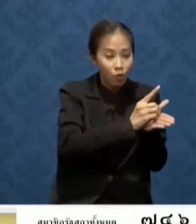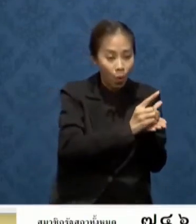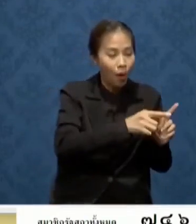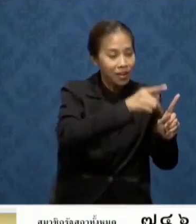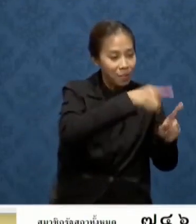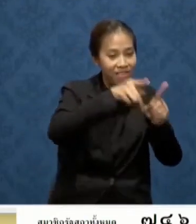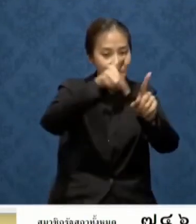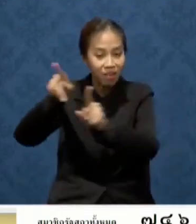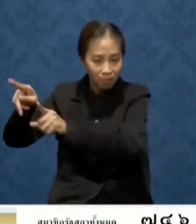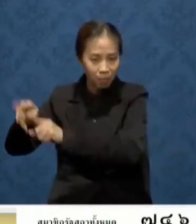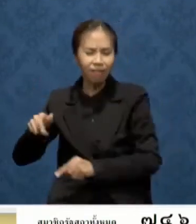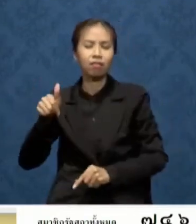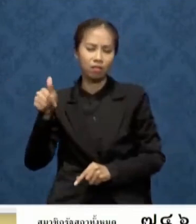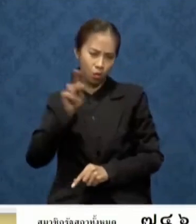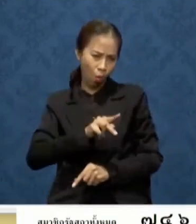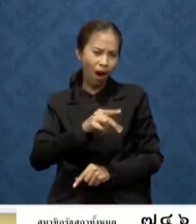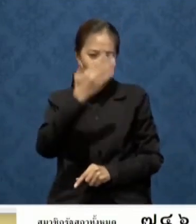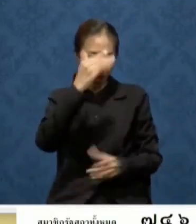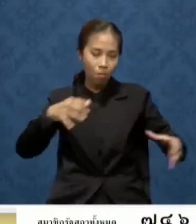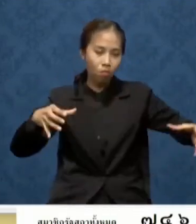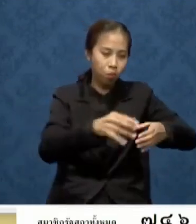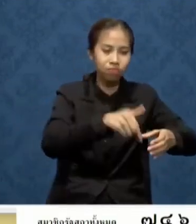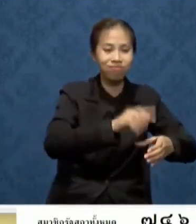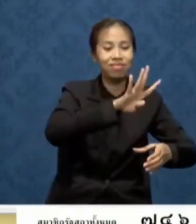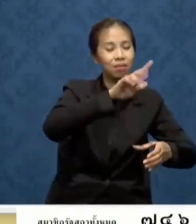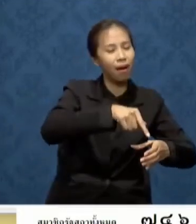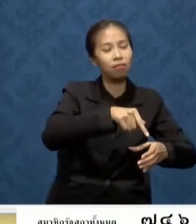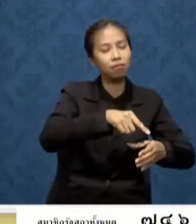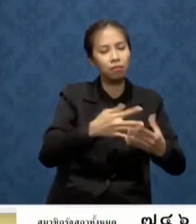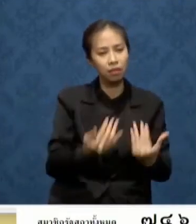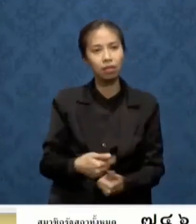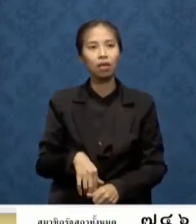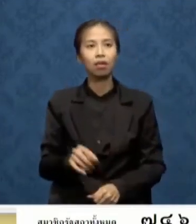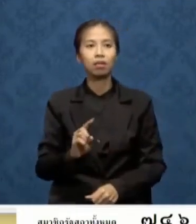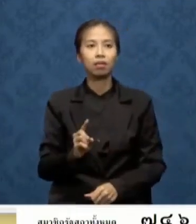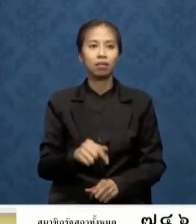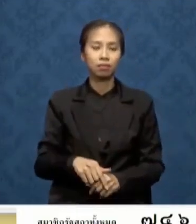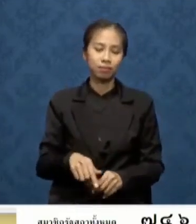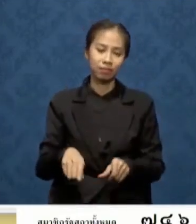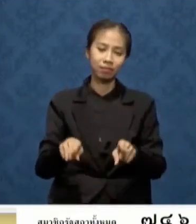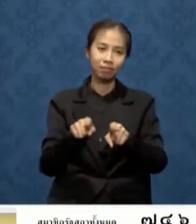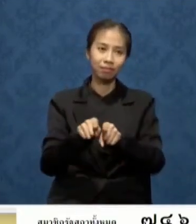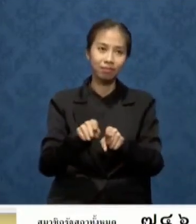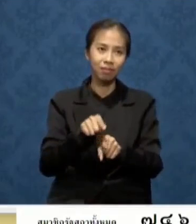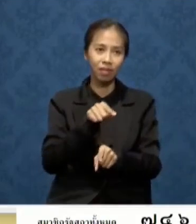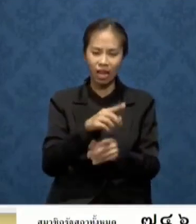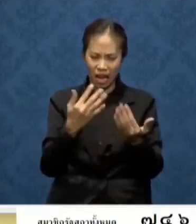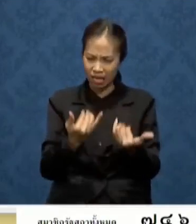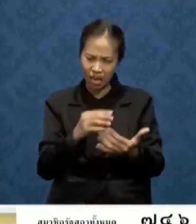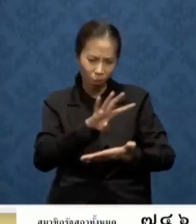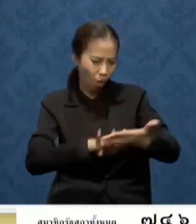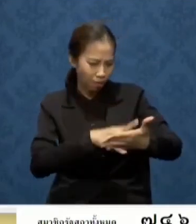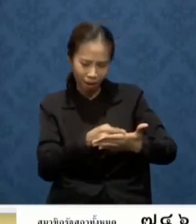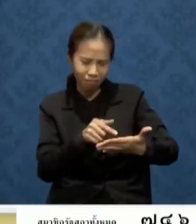คต้องพยากรความต้องการทจะมาใช้ดีไม่ใช่แบบตอนนี้ ตอนที่แบบจำลดๆที่เม็ยเพียงพอ ยไมมอะไรด้ซ้ำ